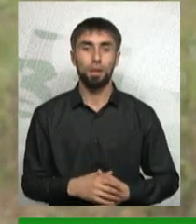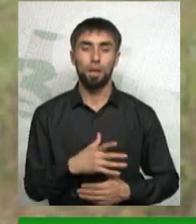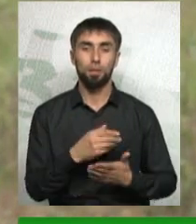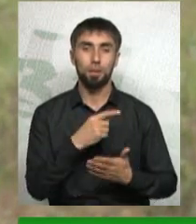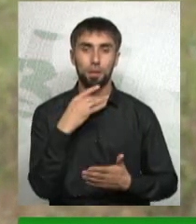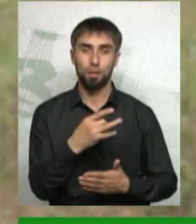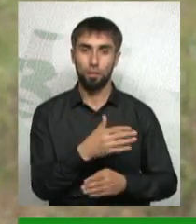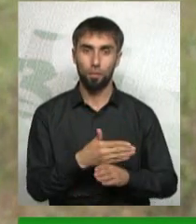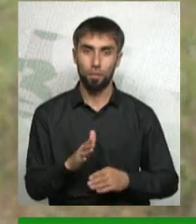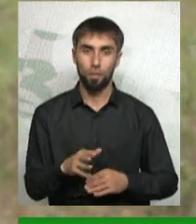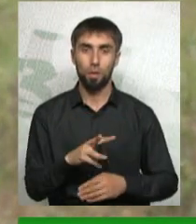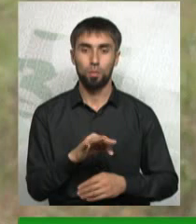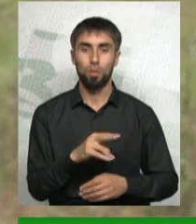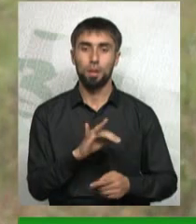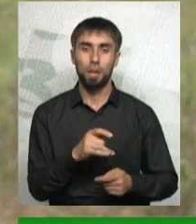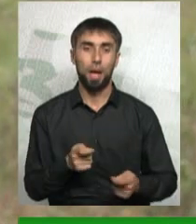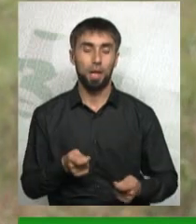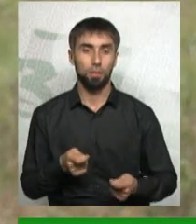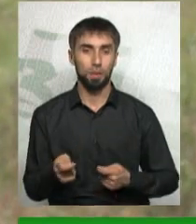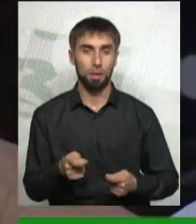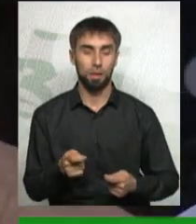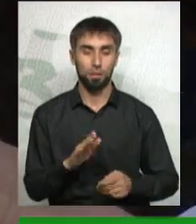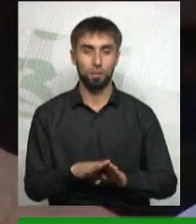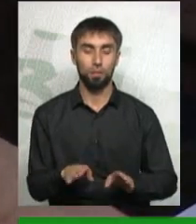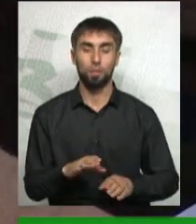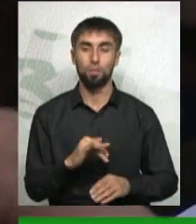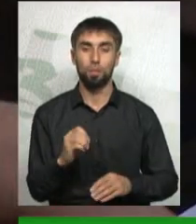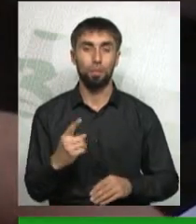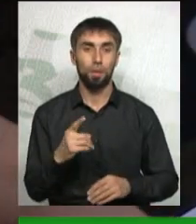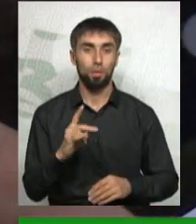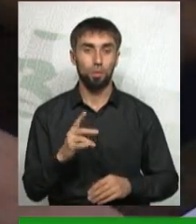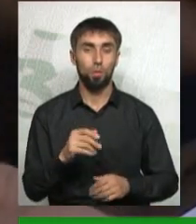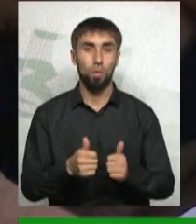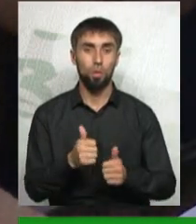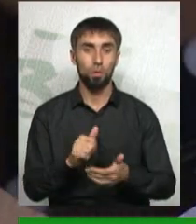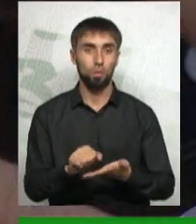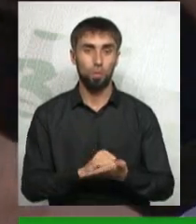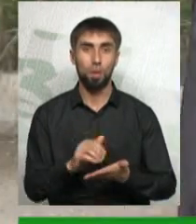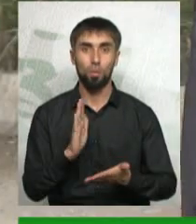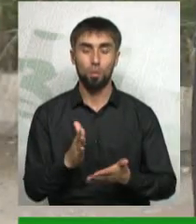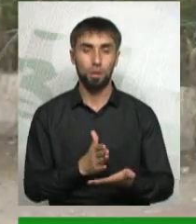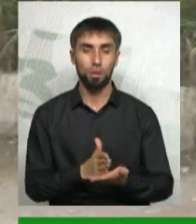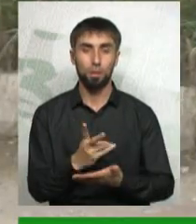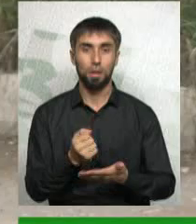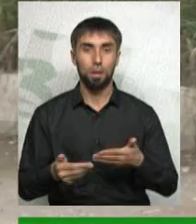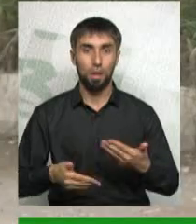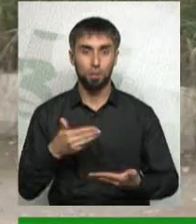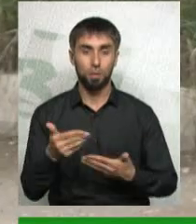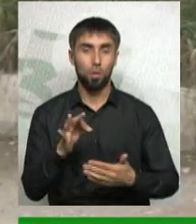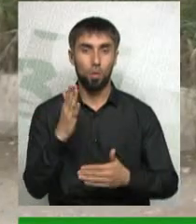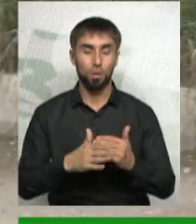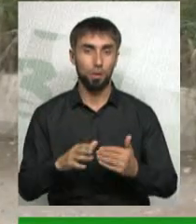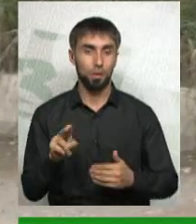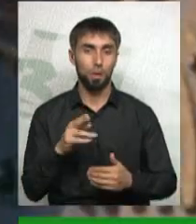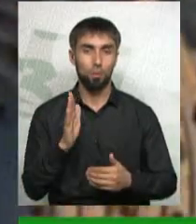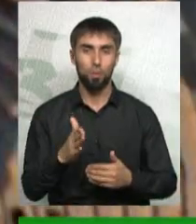региональные, муниципальные и инвестиционные средства. Уже 1 ноября конкурсная документация будет направлена на рассмотрение, а до конца